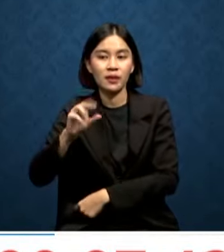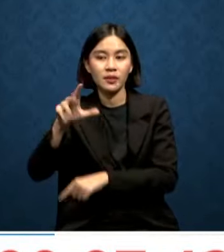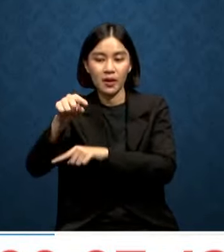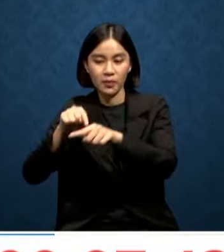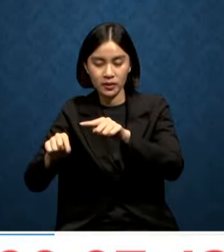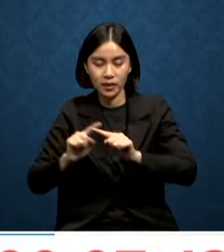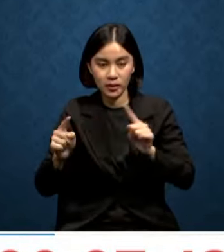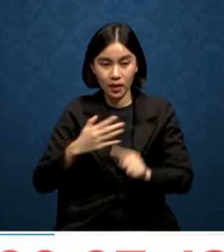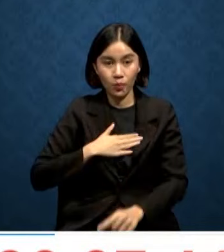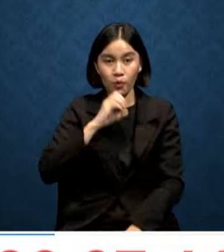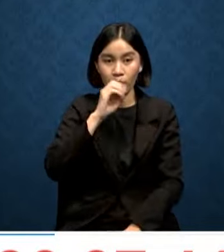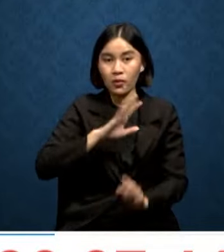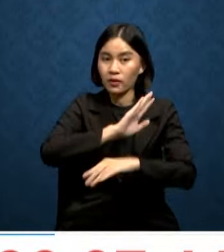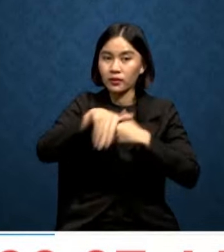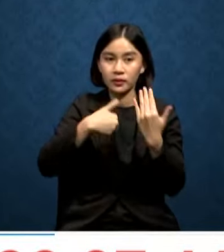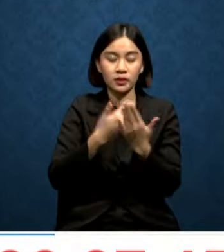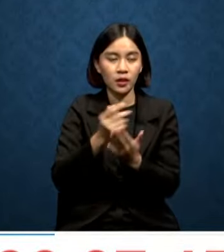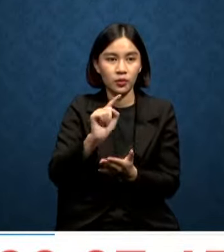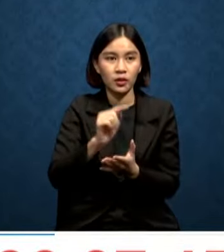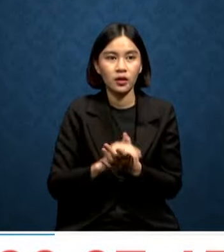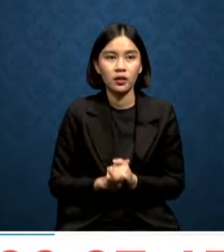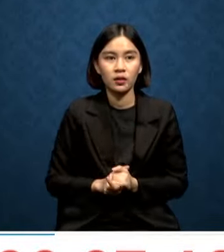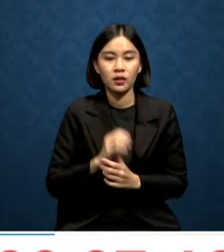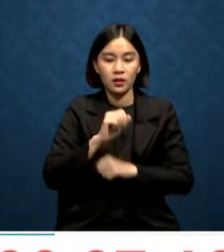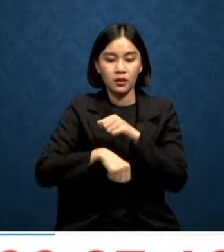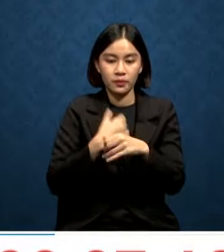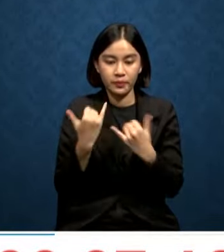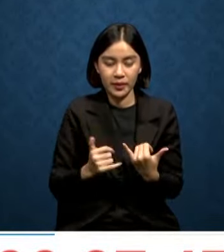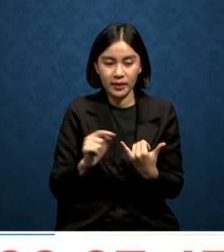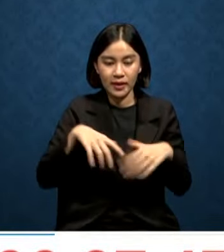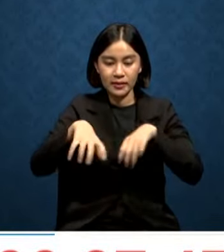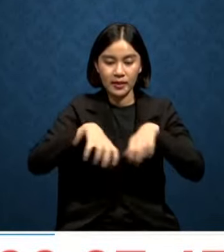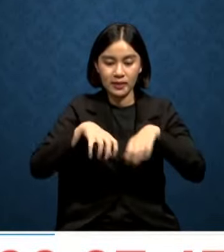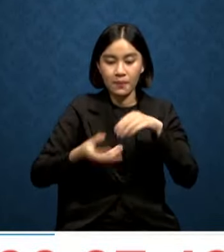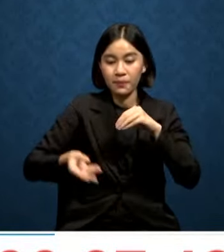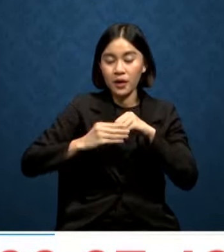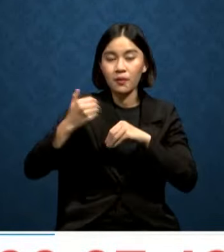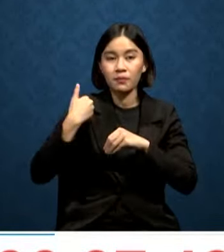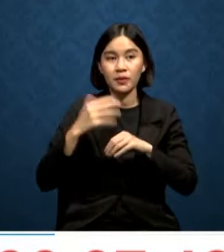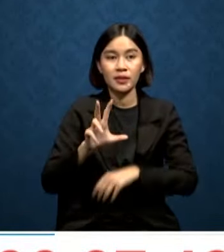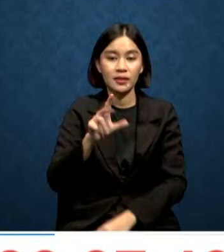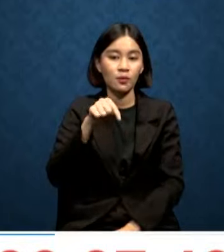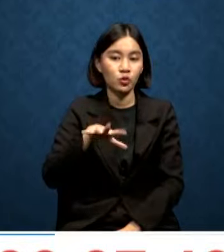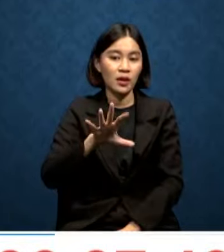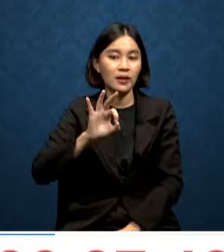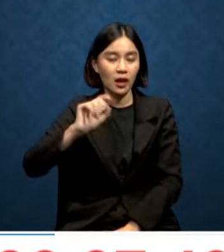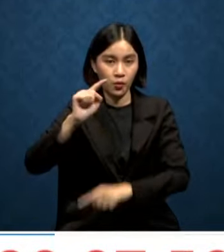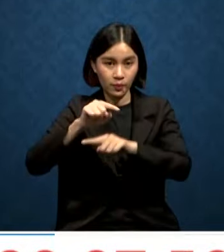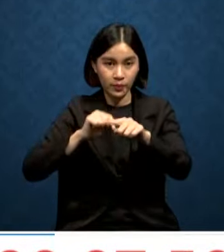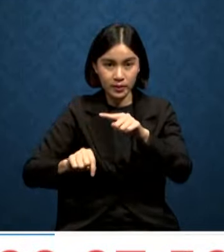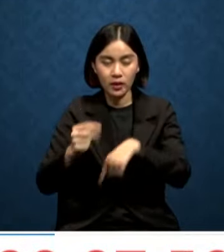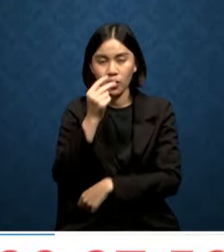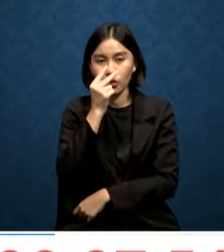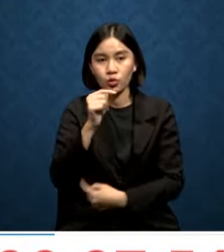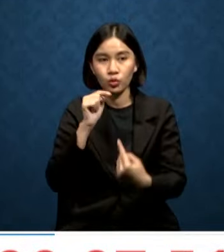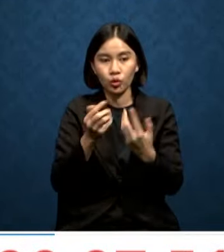ามผมต้องเรียนในภาพรวมอย่างนี้ครับว่าปีนี้เนี่ยเราก็จัดสรรเพิ่มมากขึ้นราว 3.59% นะครับถ้าดูการ